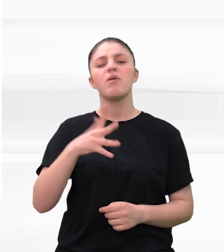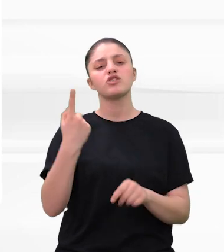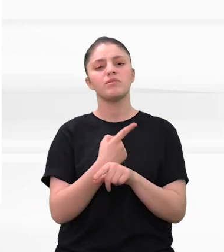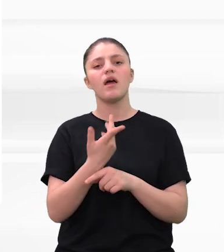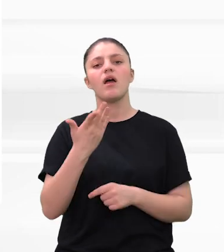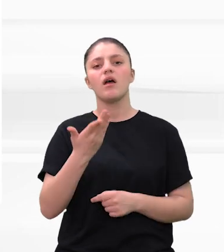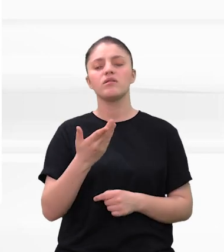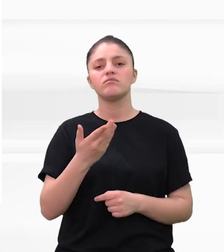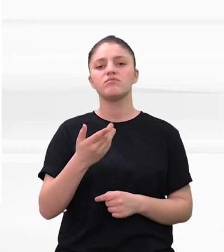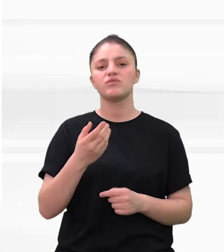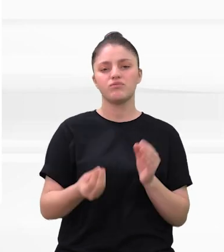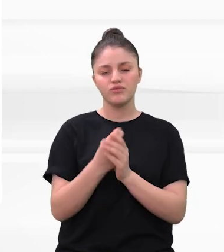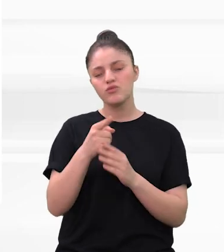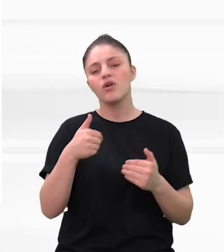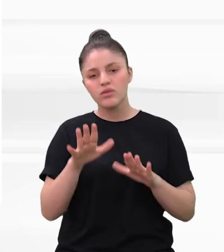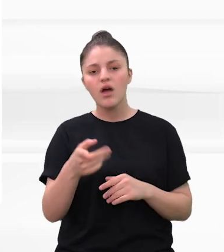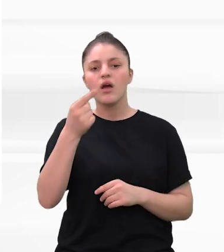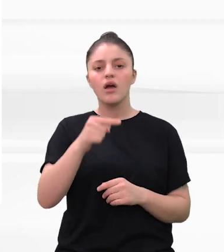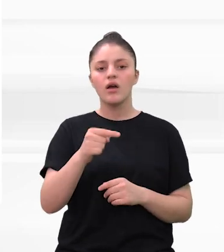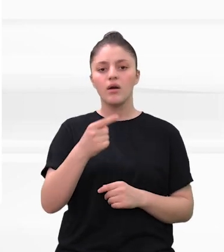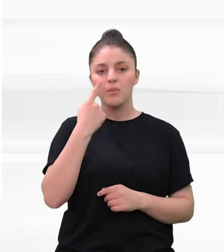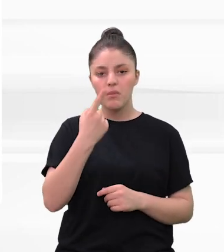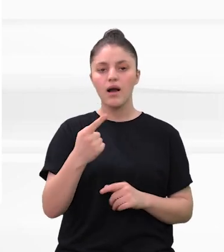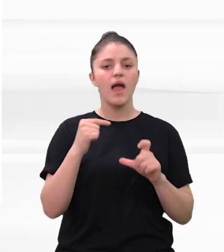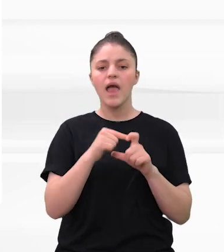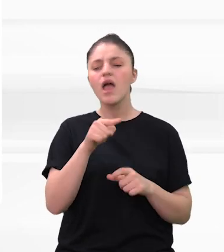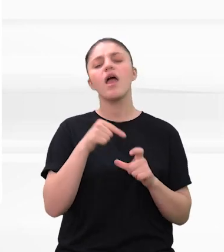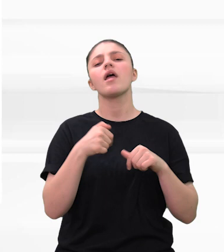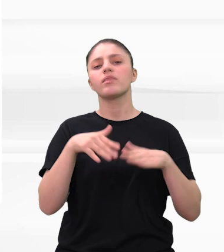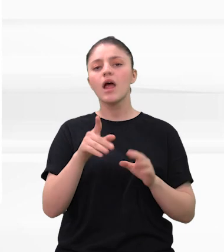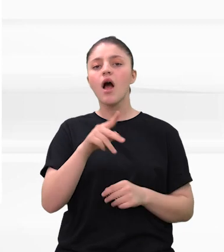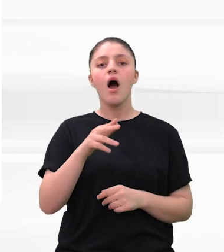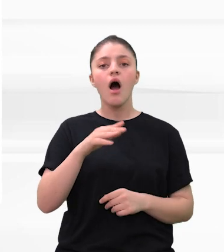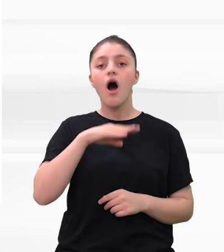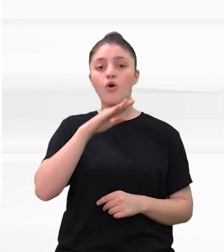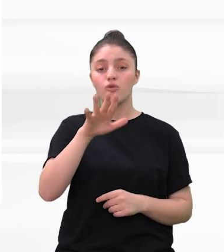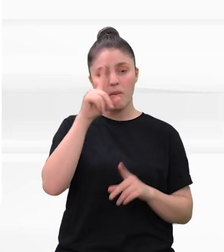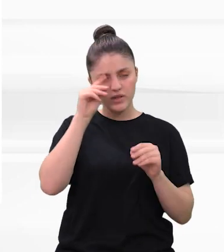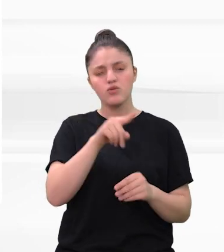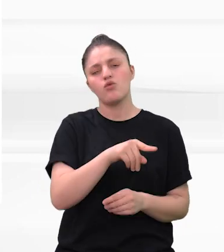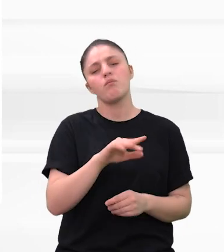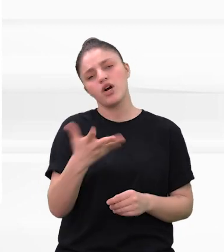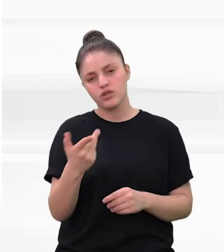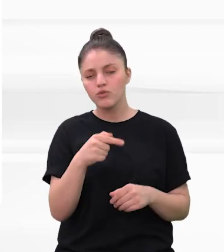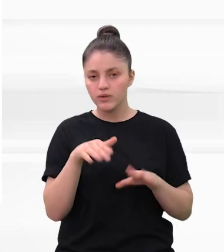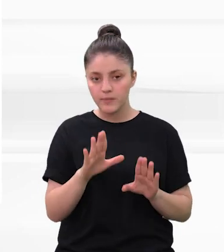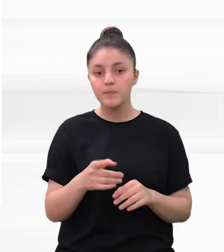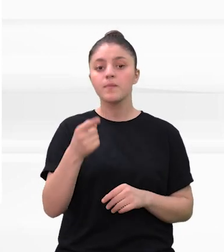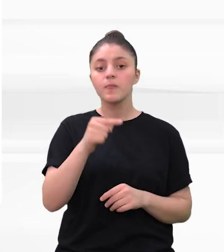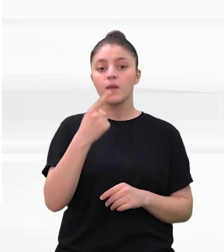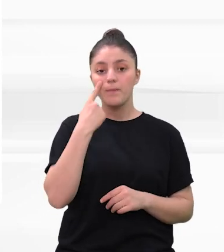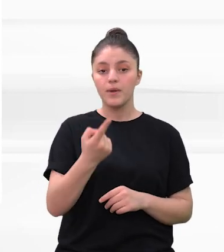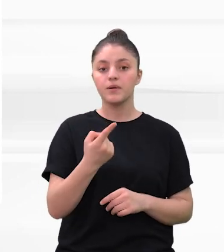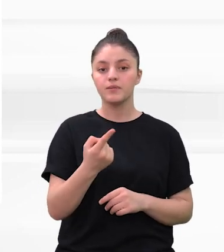yayınlanmıştır E şu an Bildirisi değil a b c bugünkü Avrupa Birliği'nin temel atabilir Getir burada dikkat et